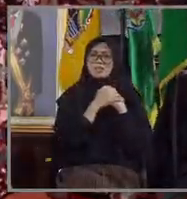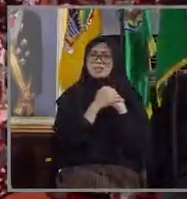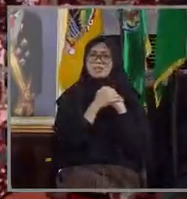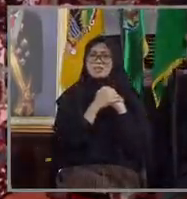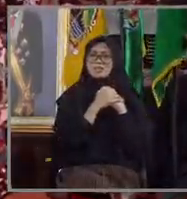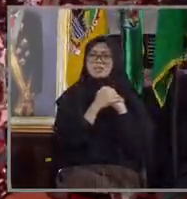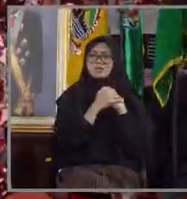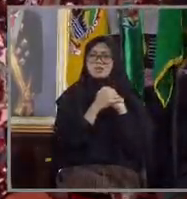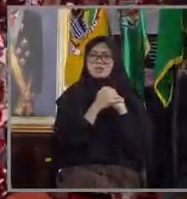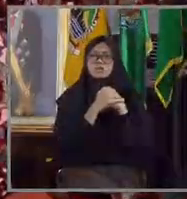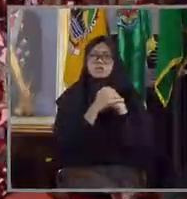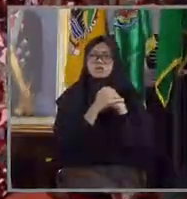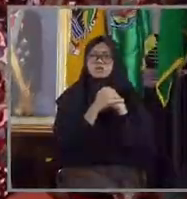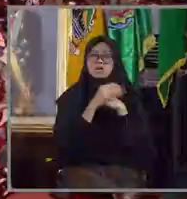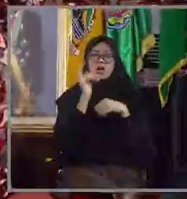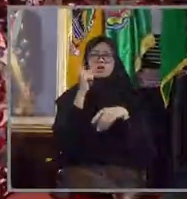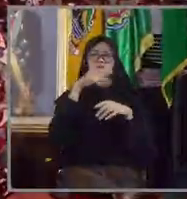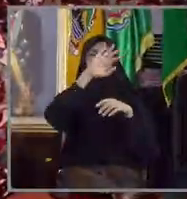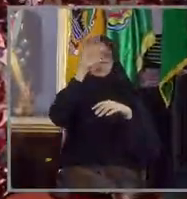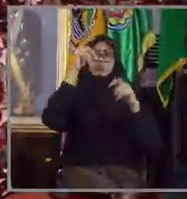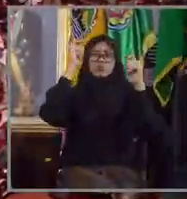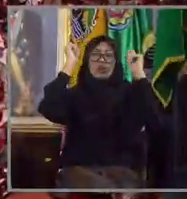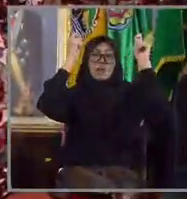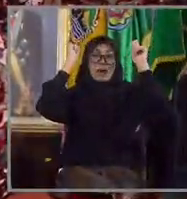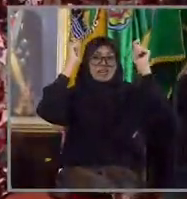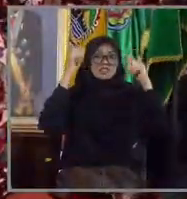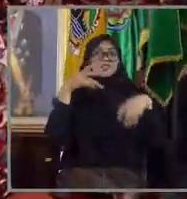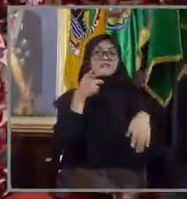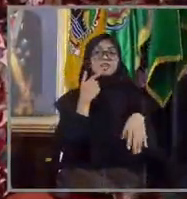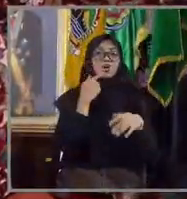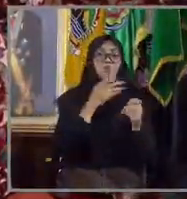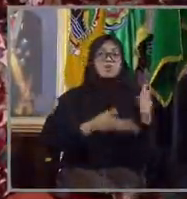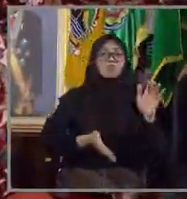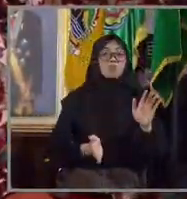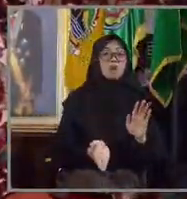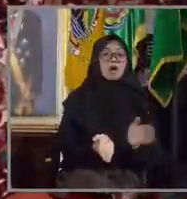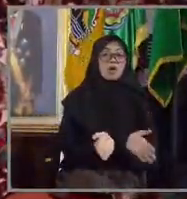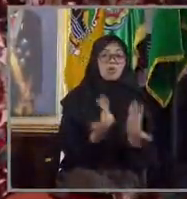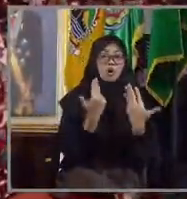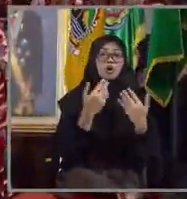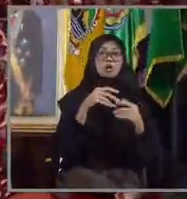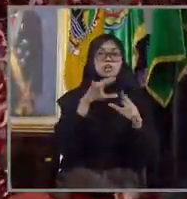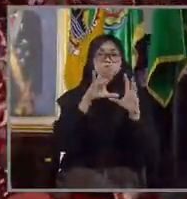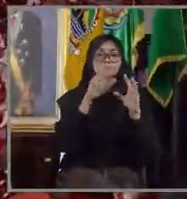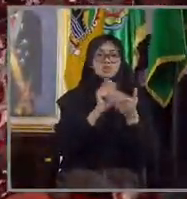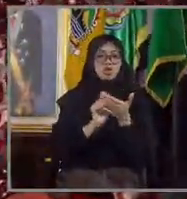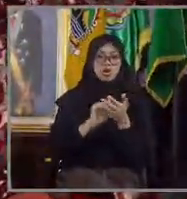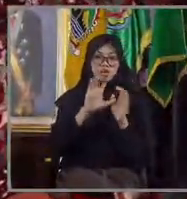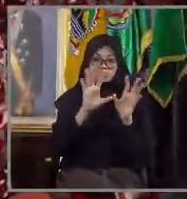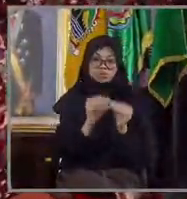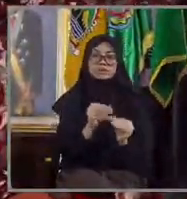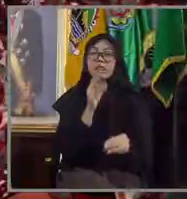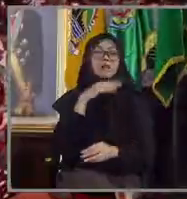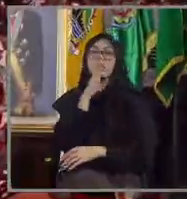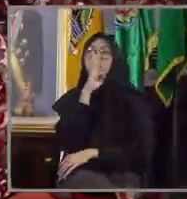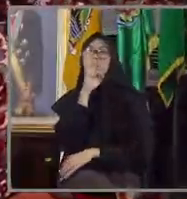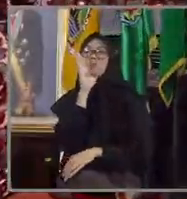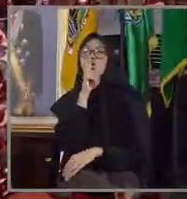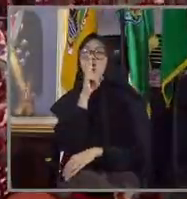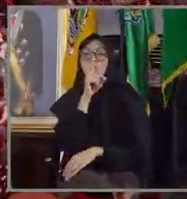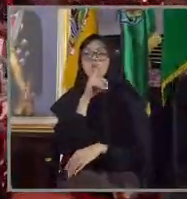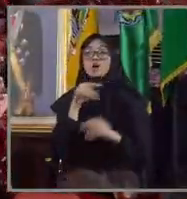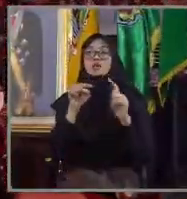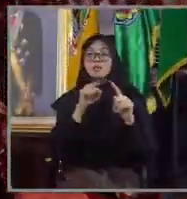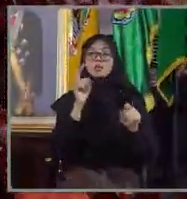kampanye Wow besok kita bulatin ngapusi bahkan ada banyak cara dia dimasukkan maka kita siapkan sekolah